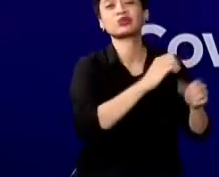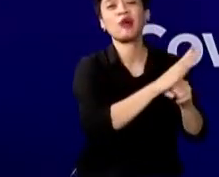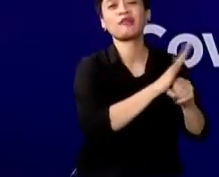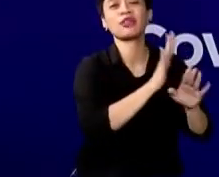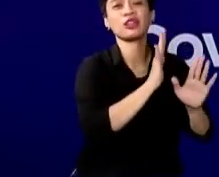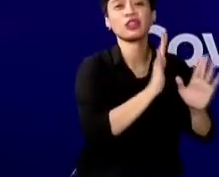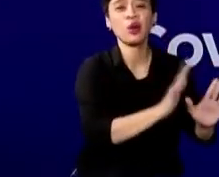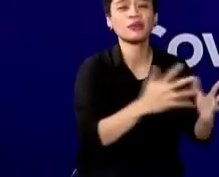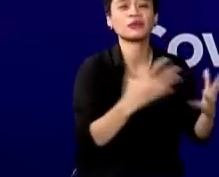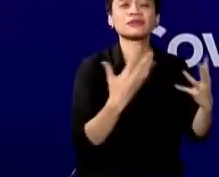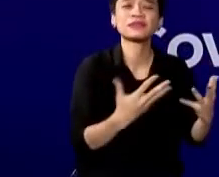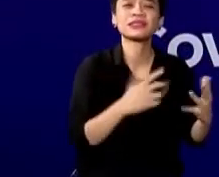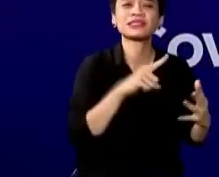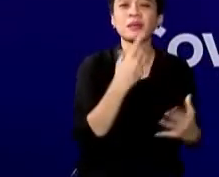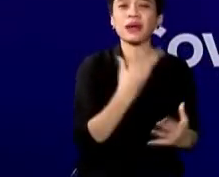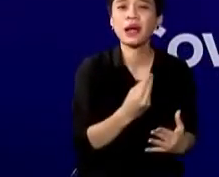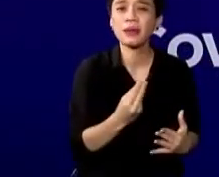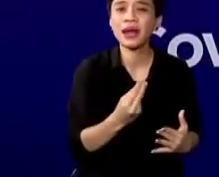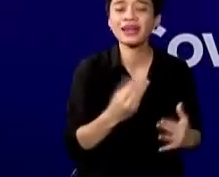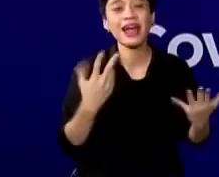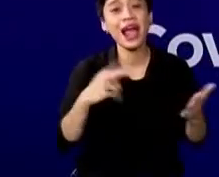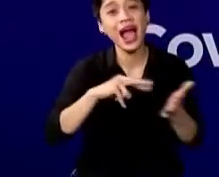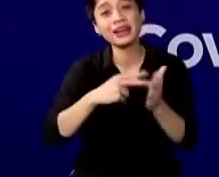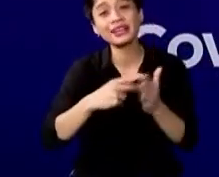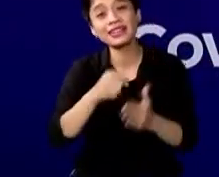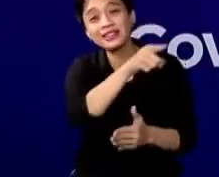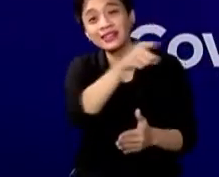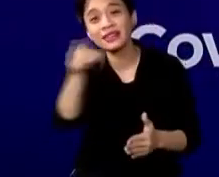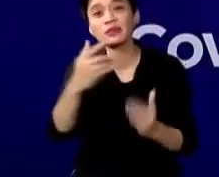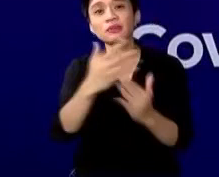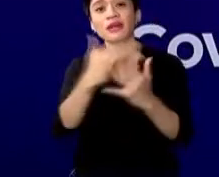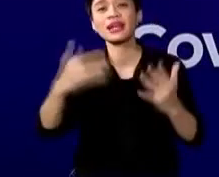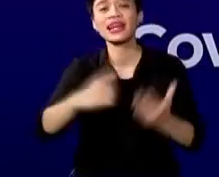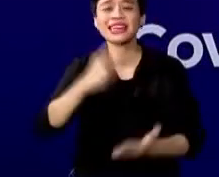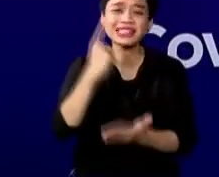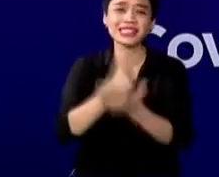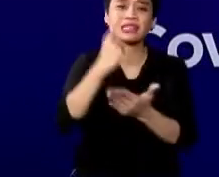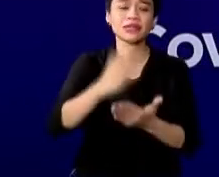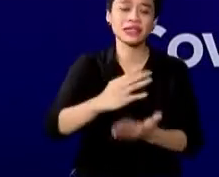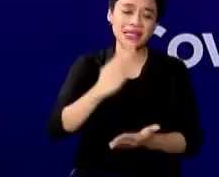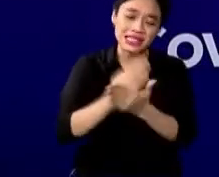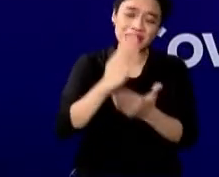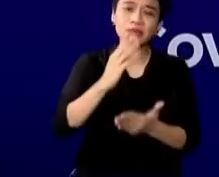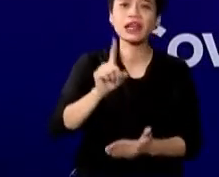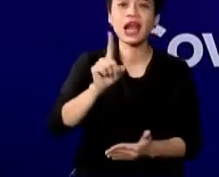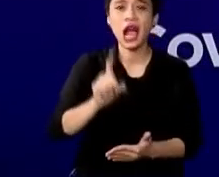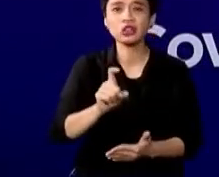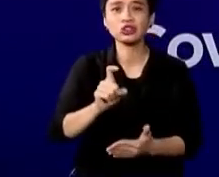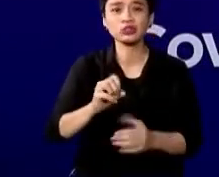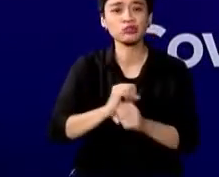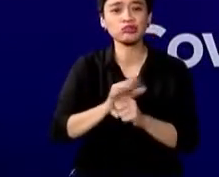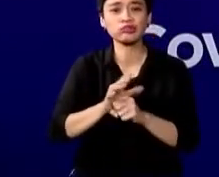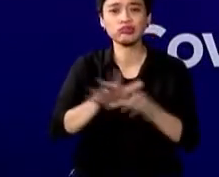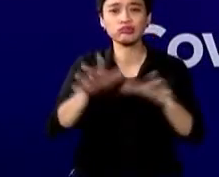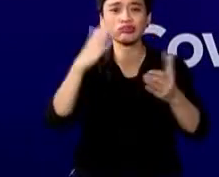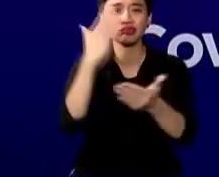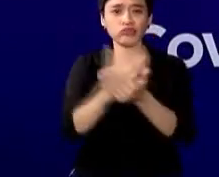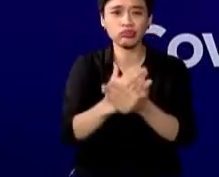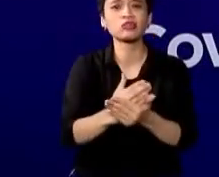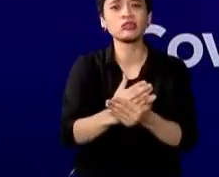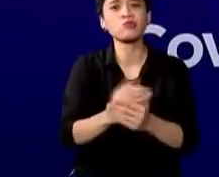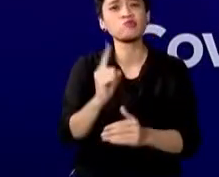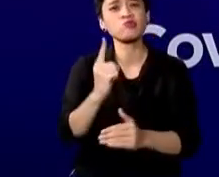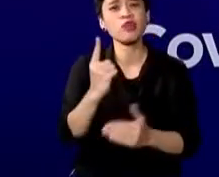harus bekerja untuk mendisiplinkan dirinya sehingga pemutusan rantai penulararan ini bisa berjalan dengan